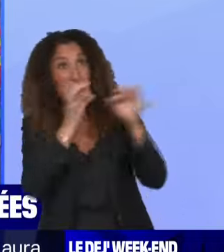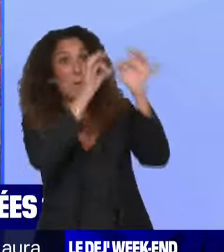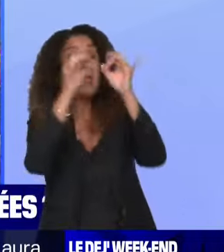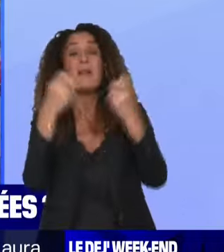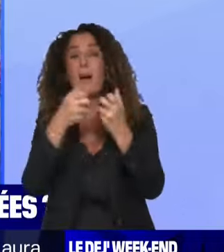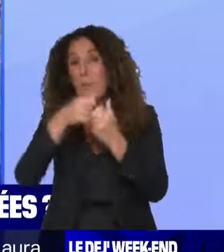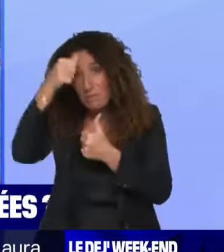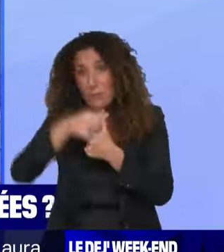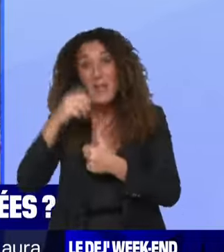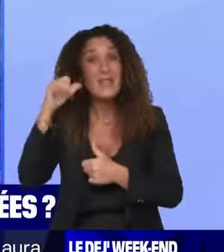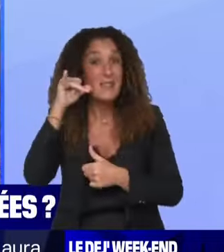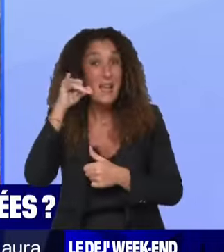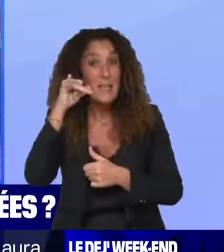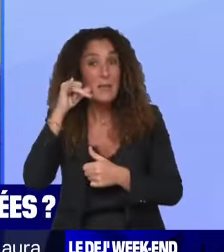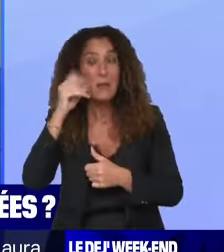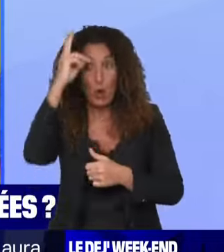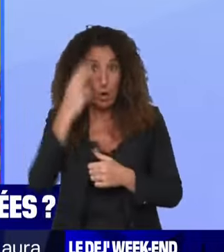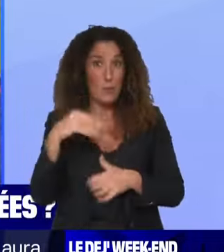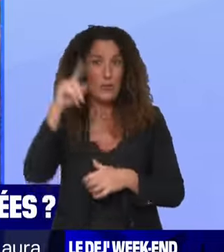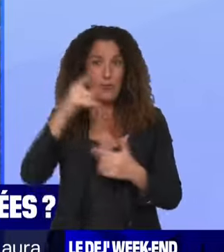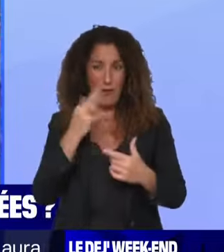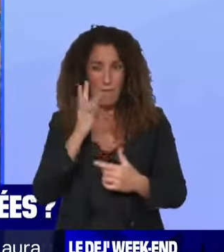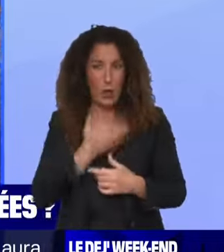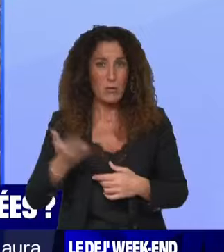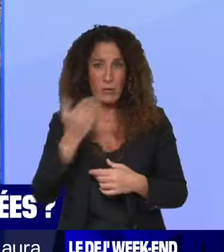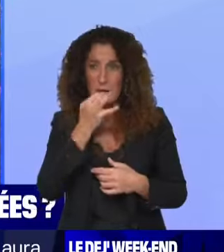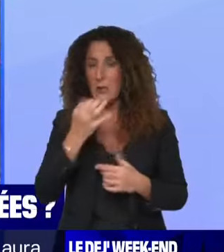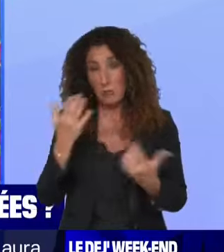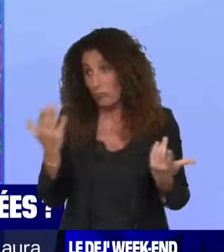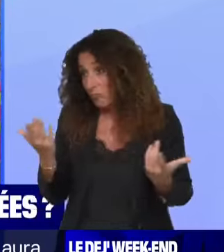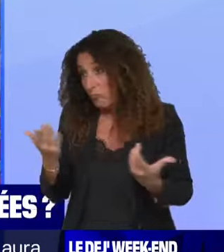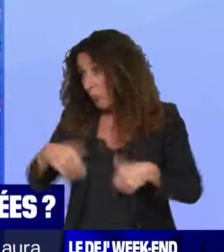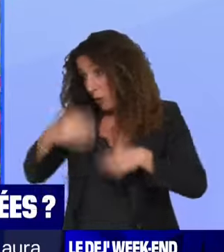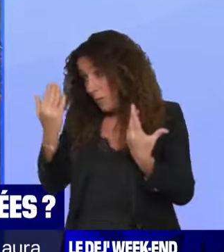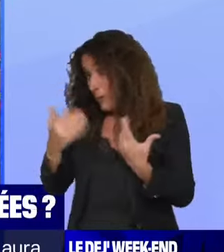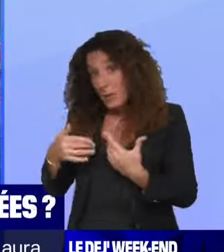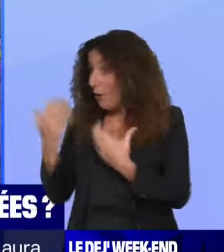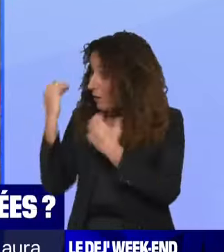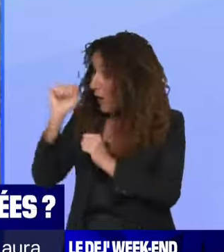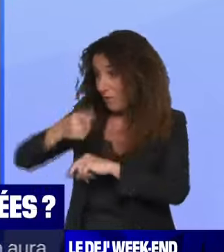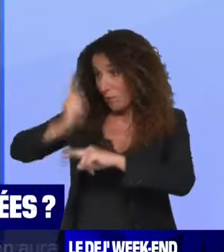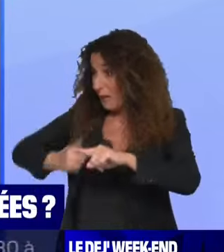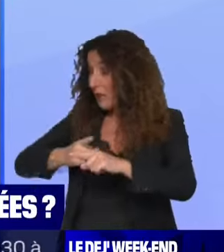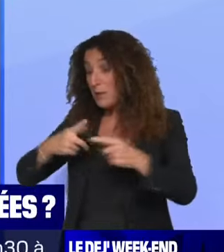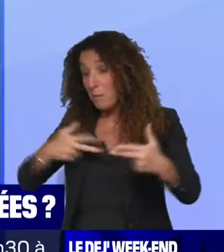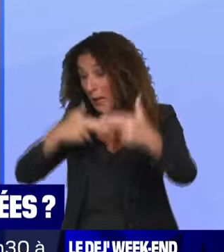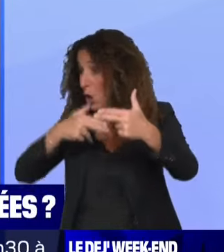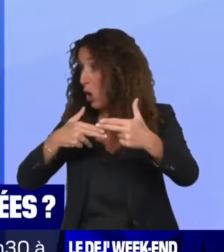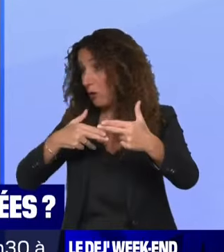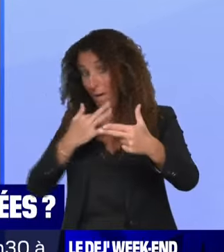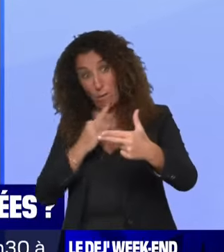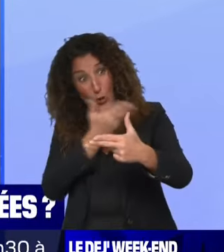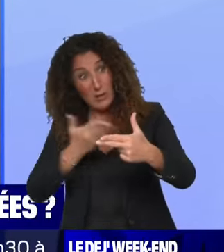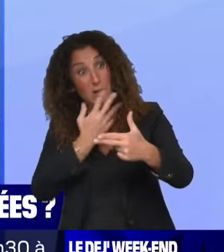Souvenez-vous de ce débat qui avait commencé à naître en France et qui disait, à la fin, peut-être qu'on va finir par interdire les grèves pendant les périodes très tendues pour les Français, en tout